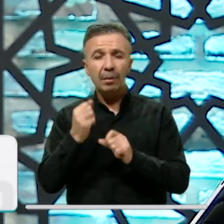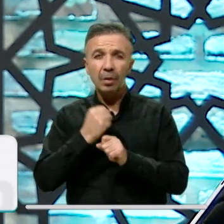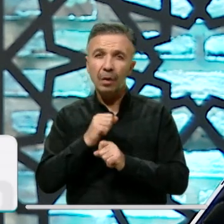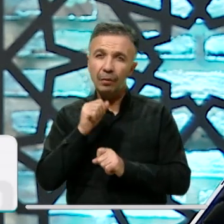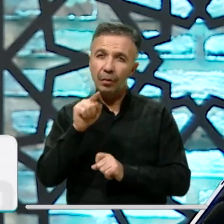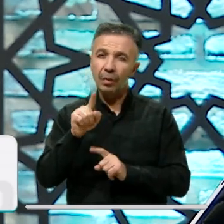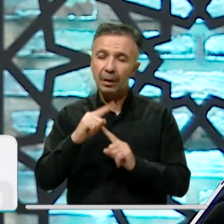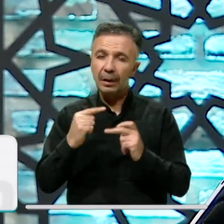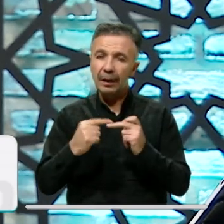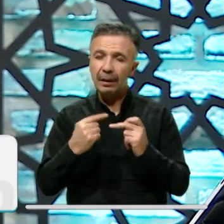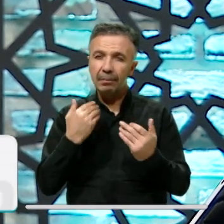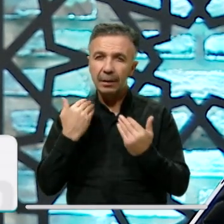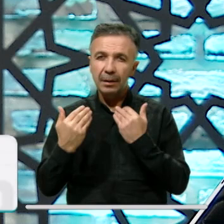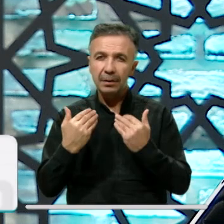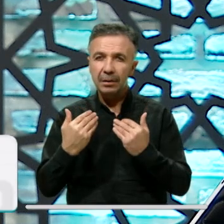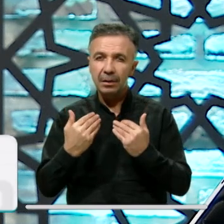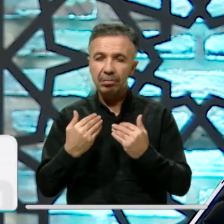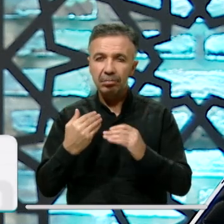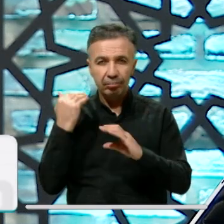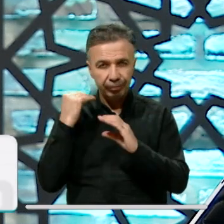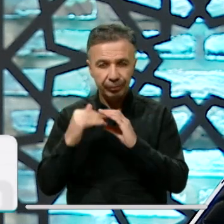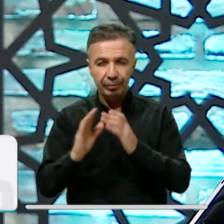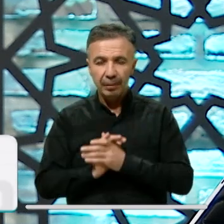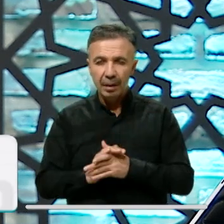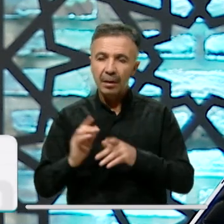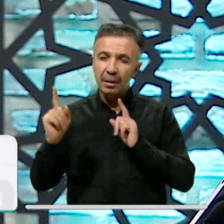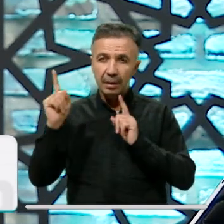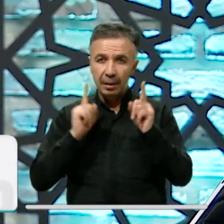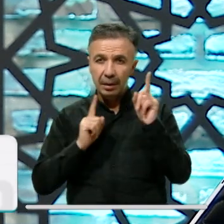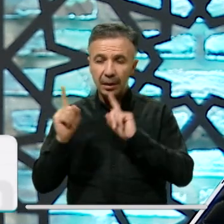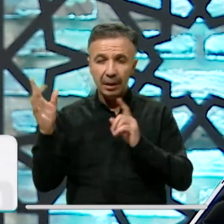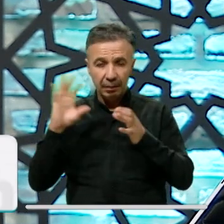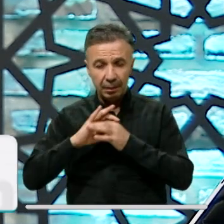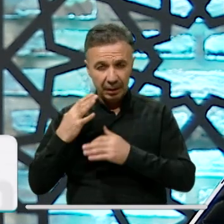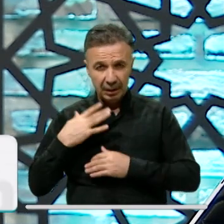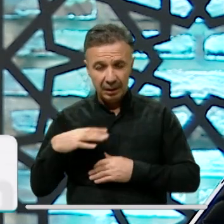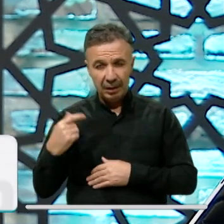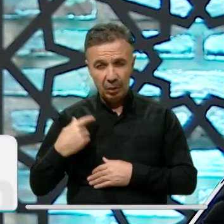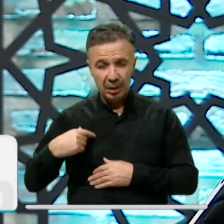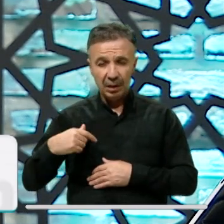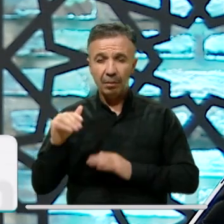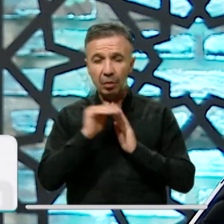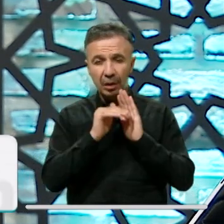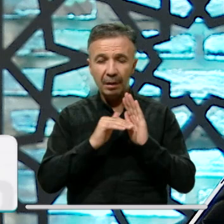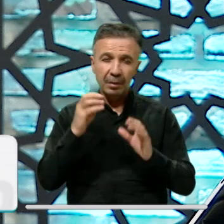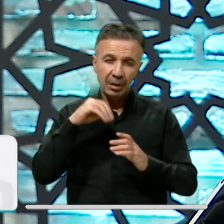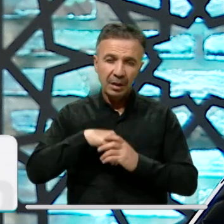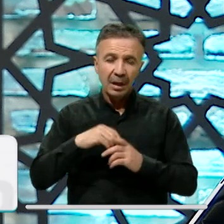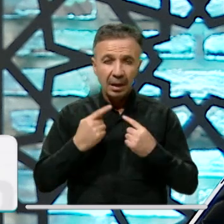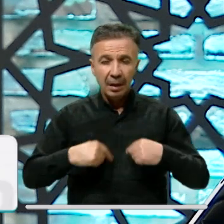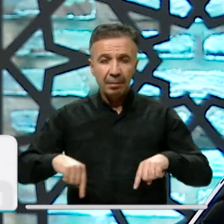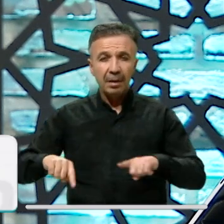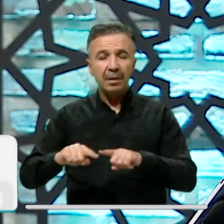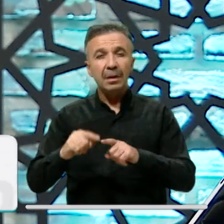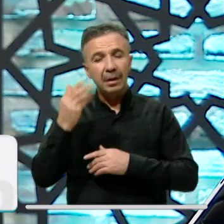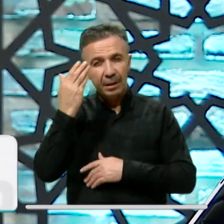diyanetesoralim@diyanet.gov.tr adresini kullanabilir. Ve sosyal medya üzerinden bağlantı kurmak isteyen, özellikle program esnasında bizi izlediği